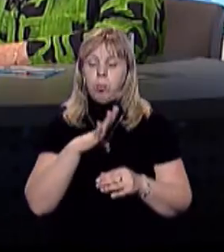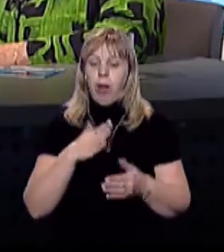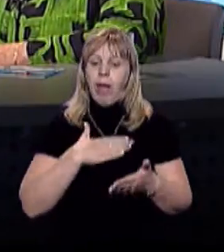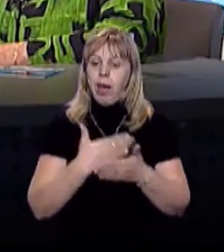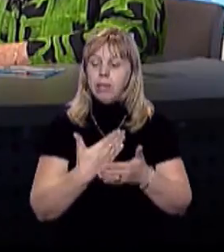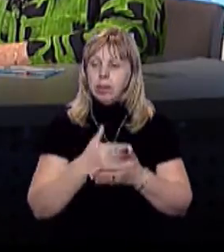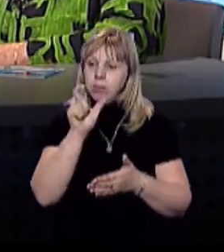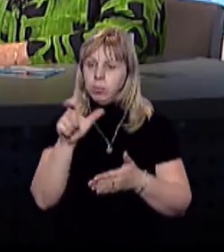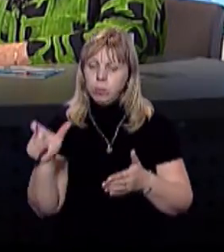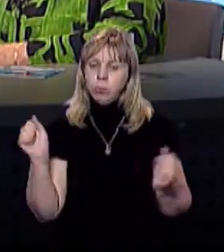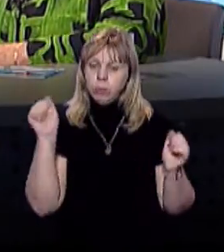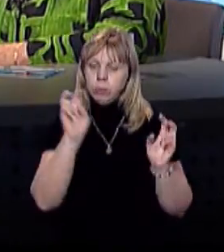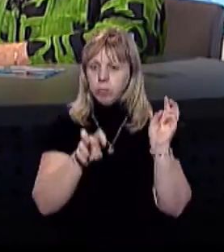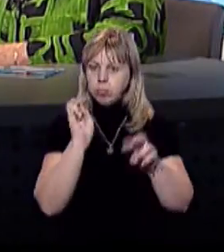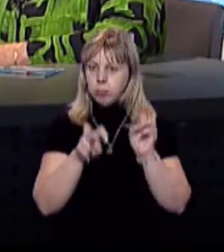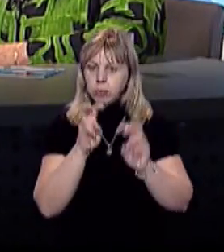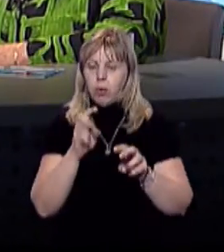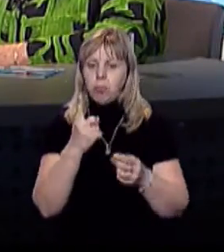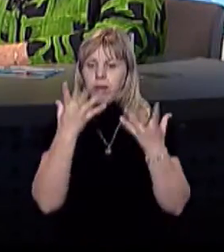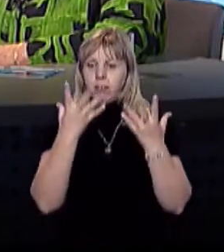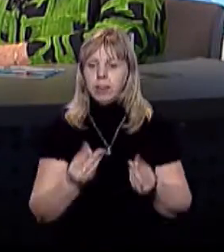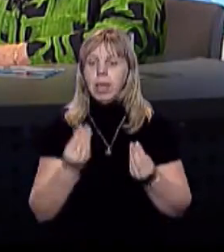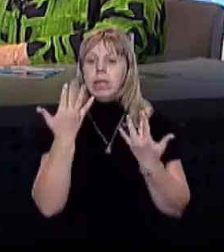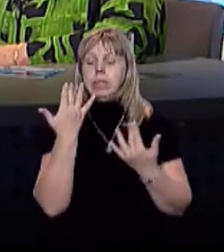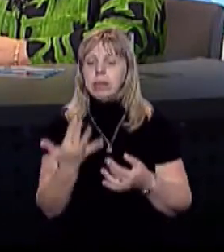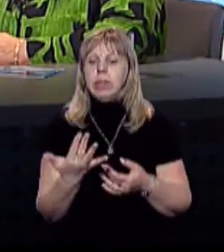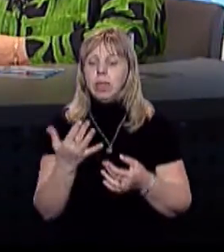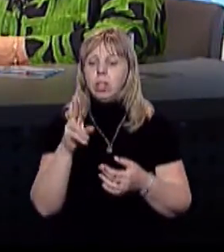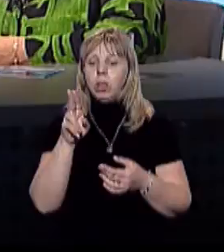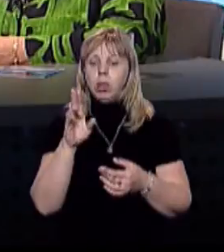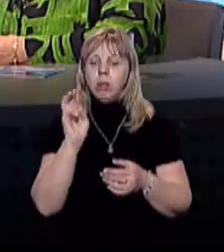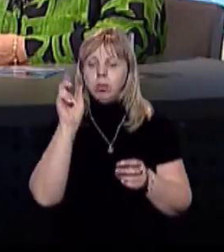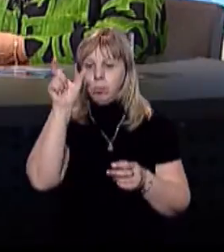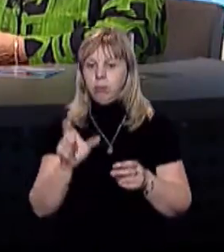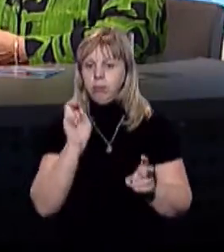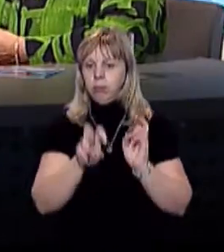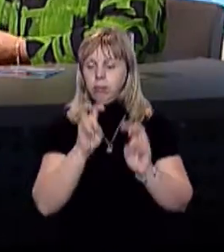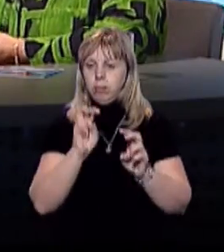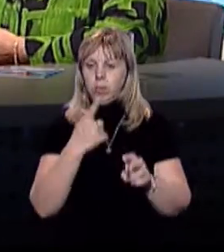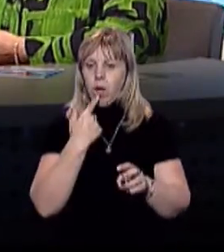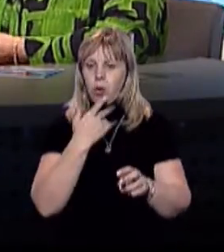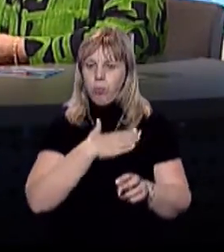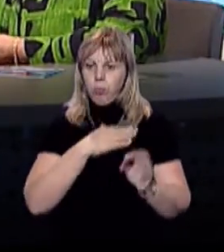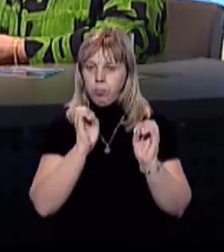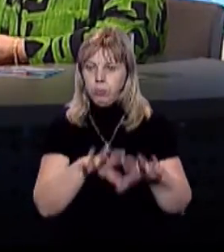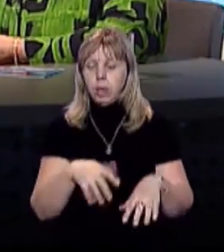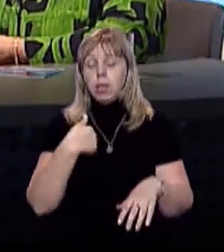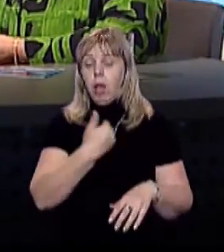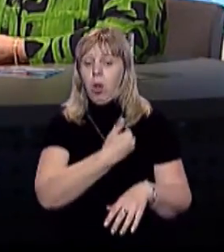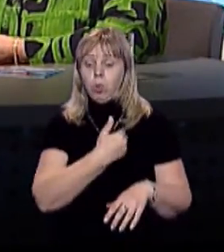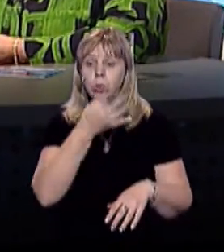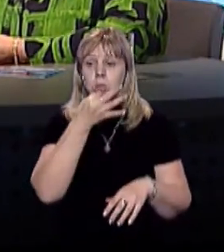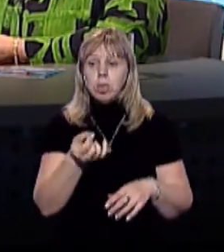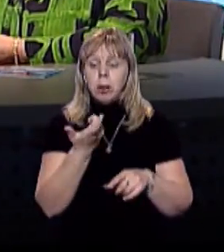активними Закарпатці у перший день кампанії і скільки донорів відвідало акцію? Ну, я хочу сказати, що сьогодні